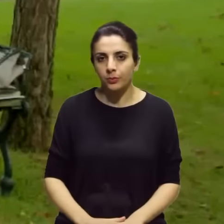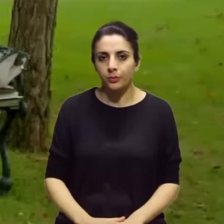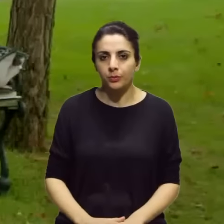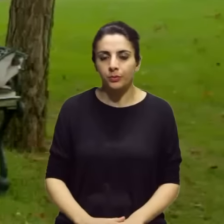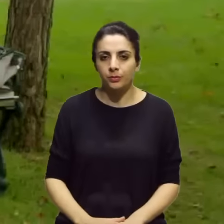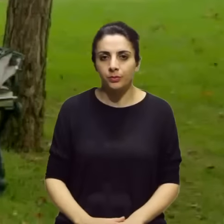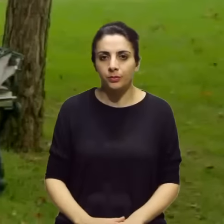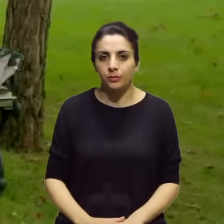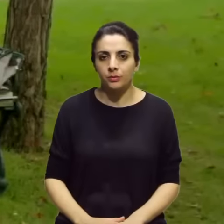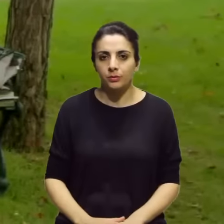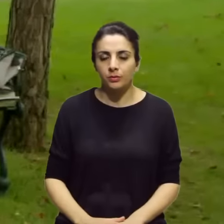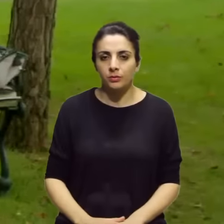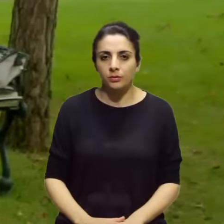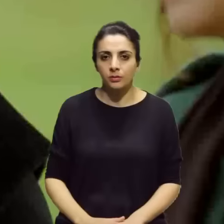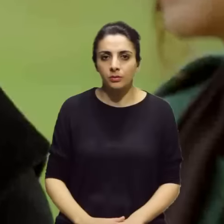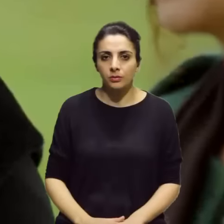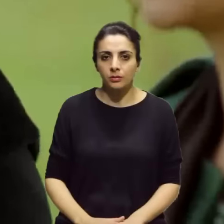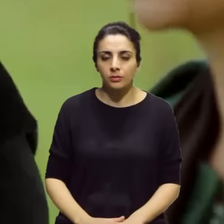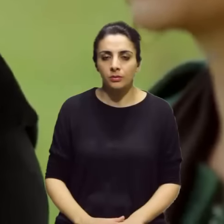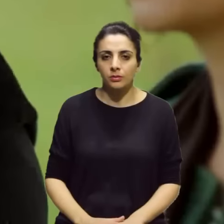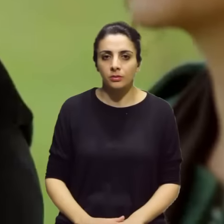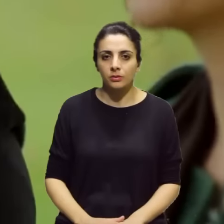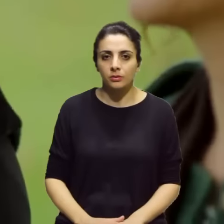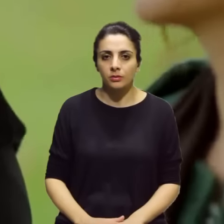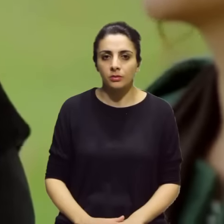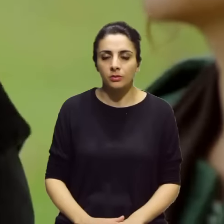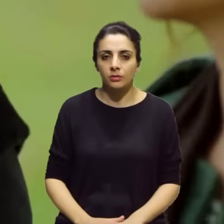bacakları birleşik elleri önünde mahcup.